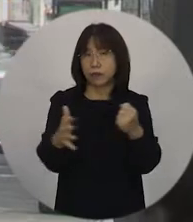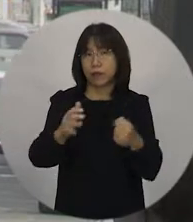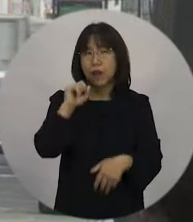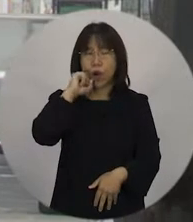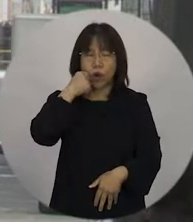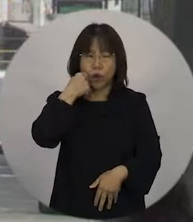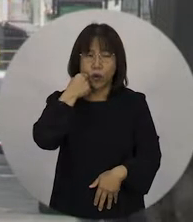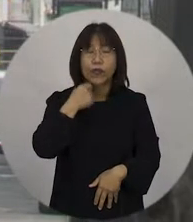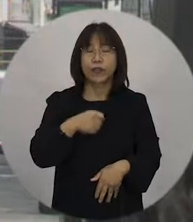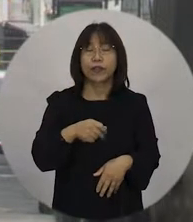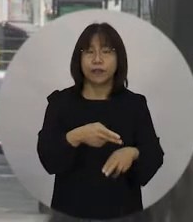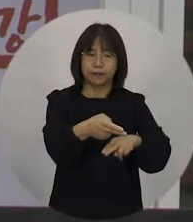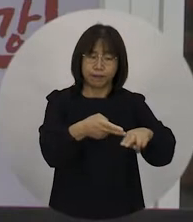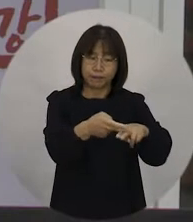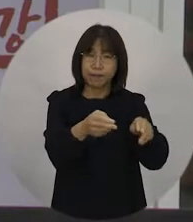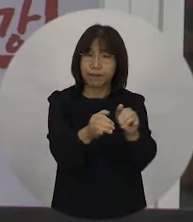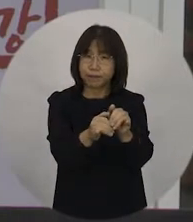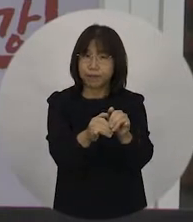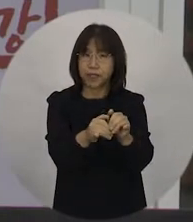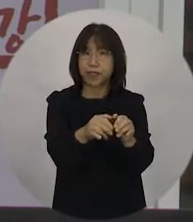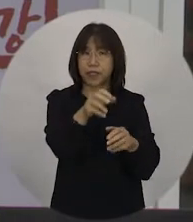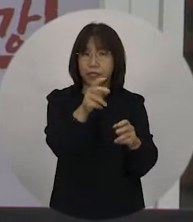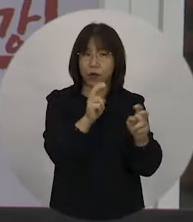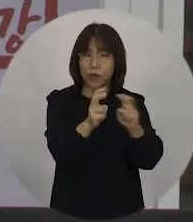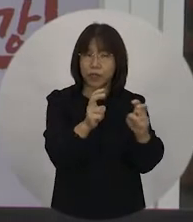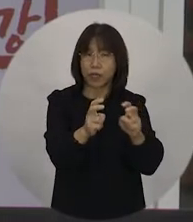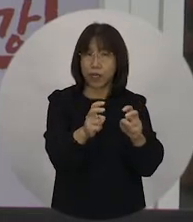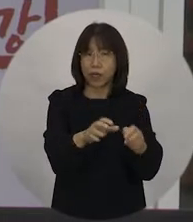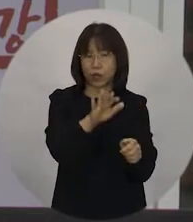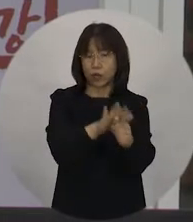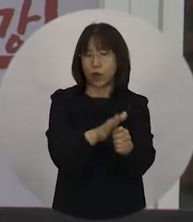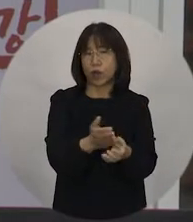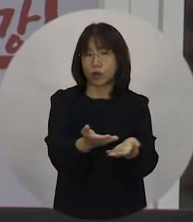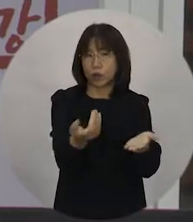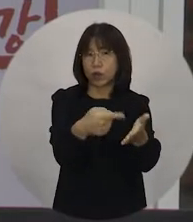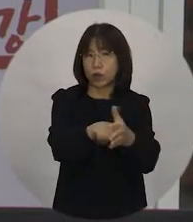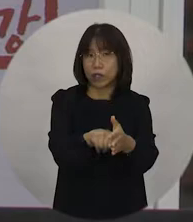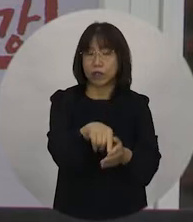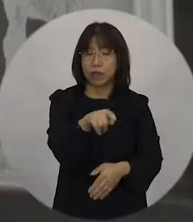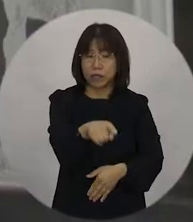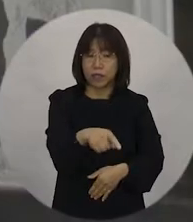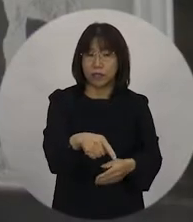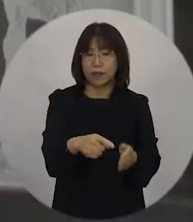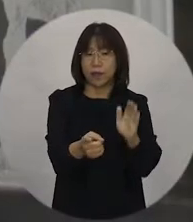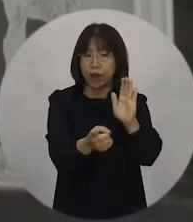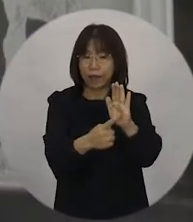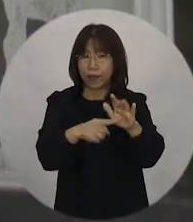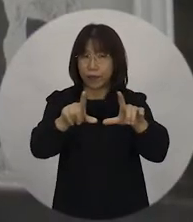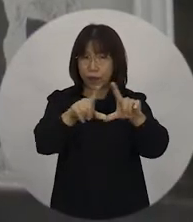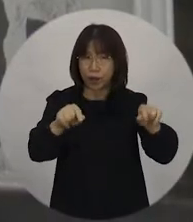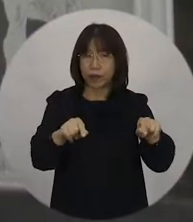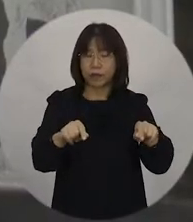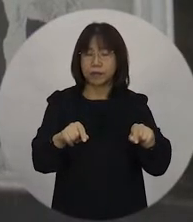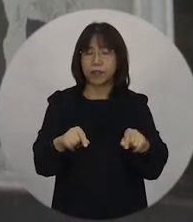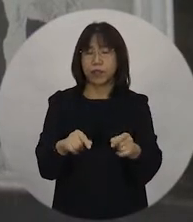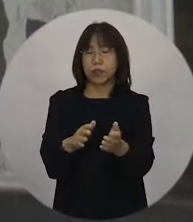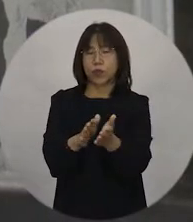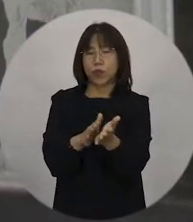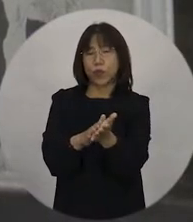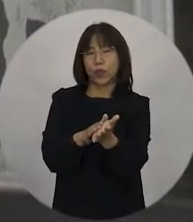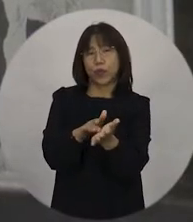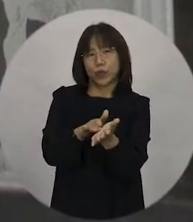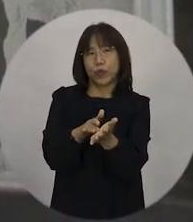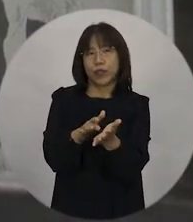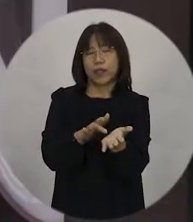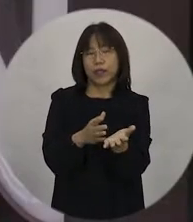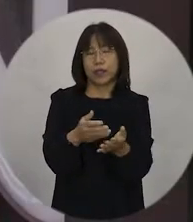강서구는 코로나19 확산으로 인해 어려움을 겪고 있는 음식점을 돕기 위해 백신 접종 완료자 동석 안내판 배부 시 손소독제